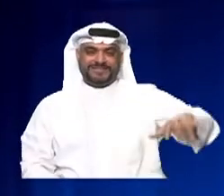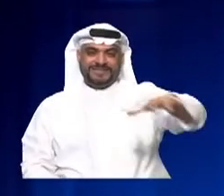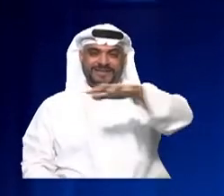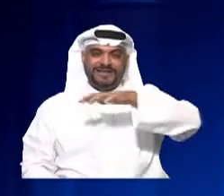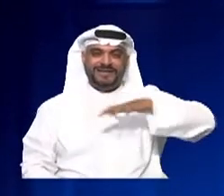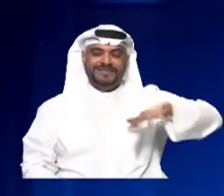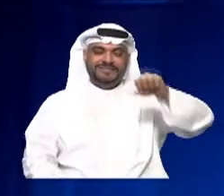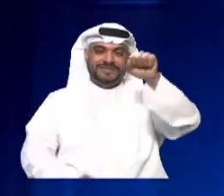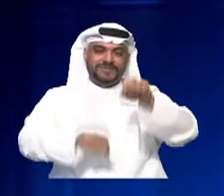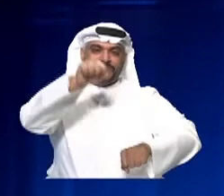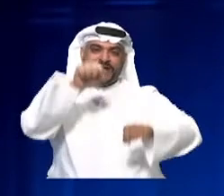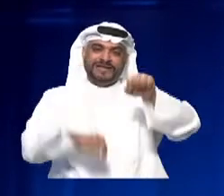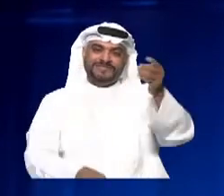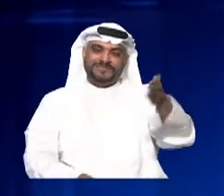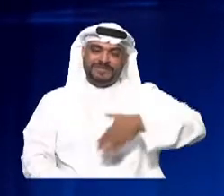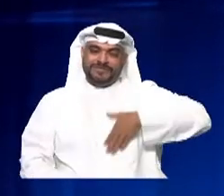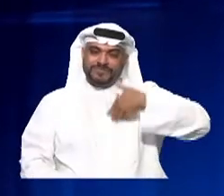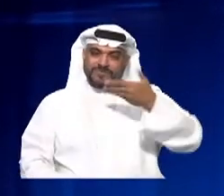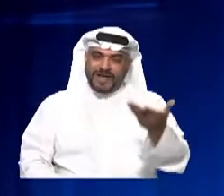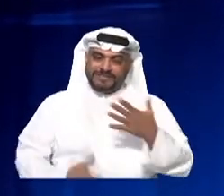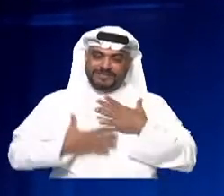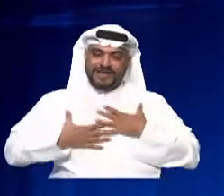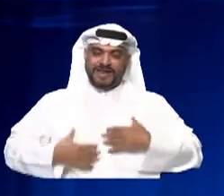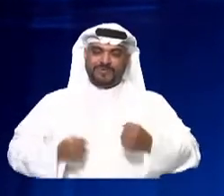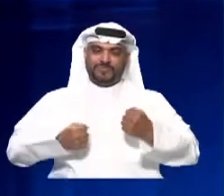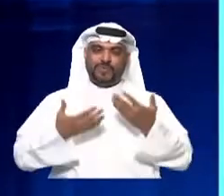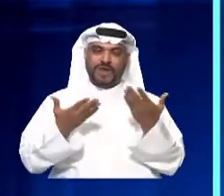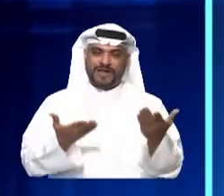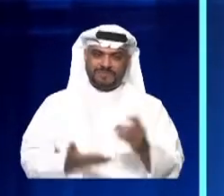لبلاده راجيا له وافر الصحة والعافية.